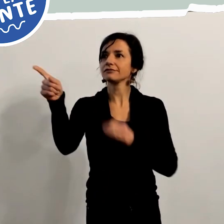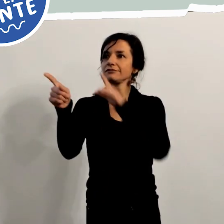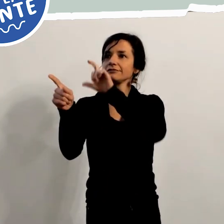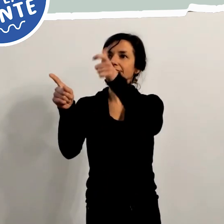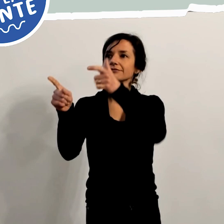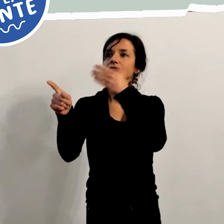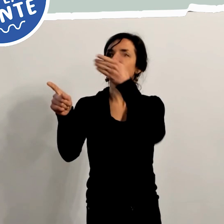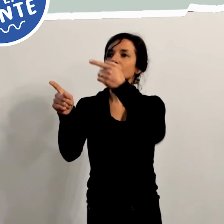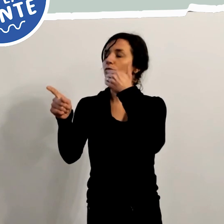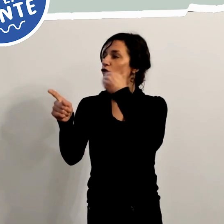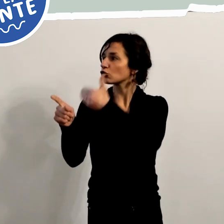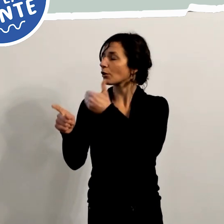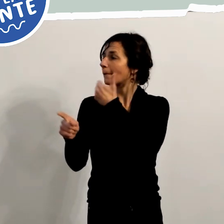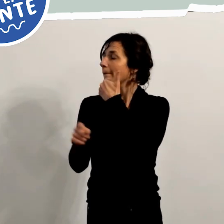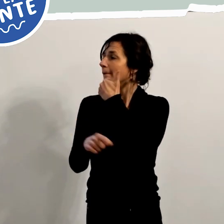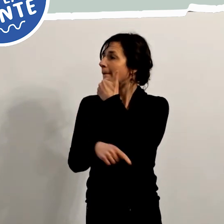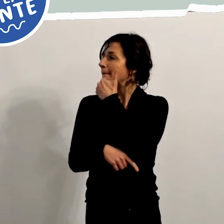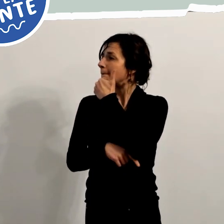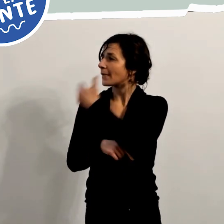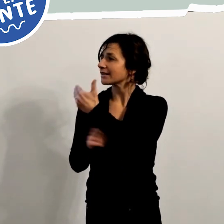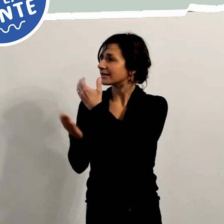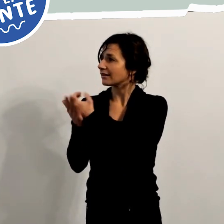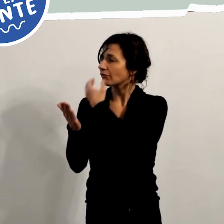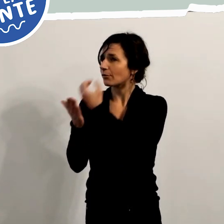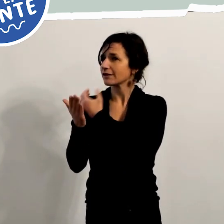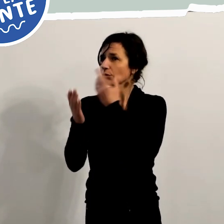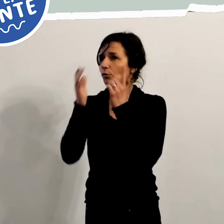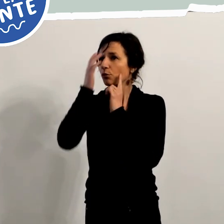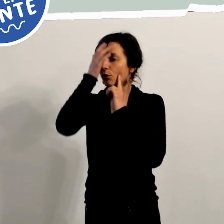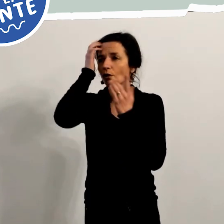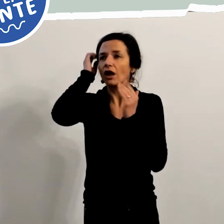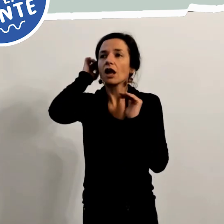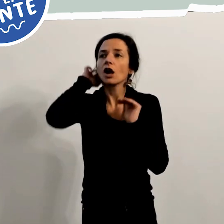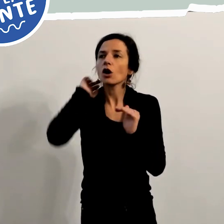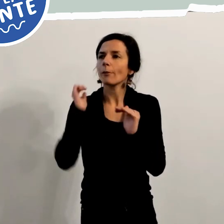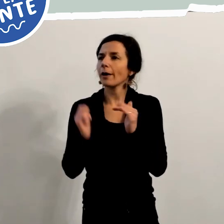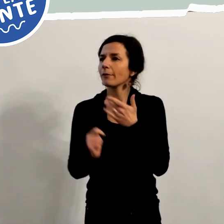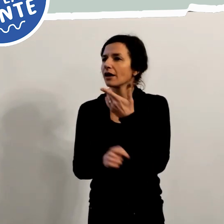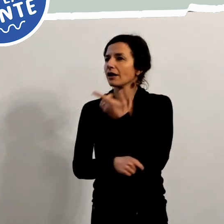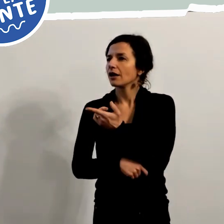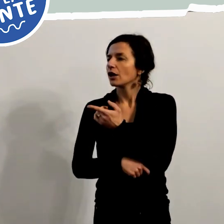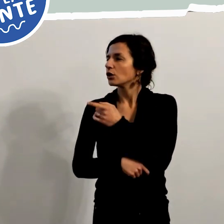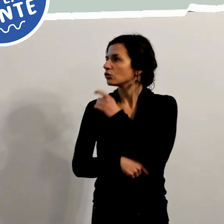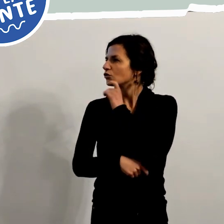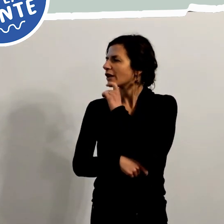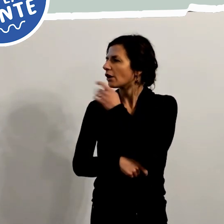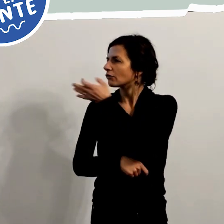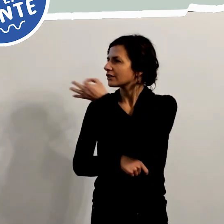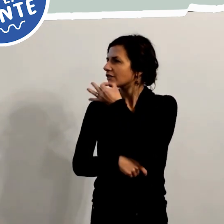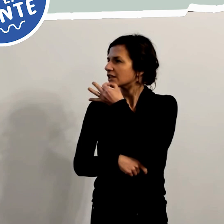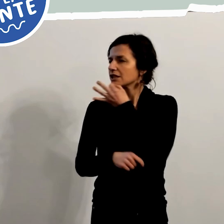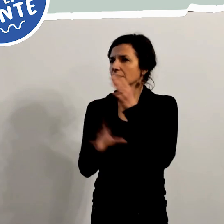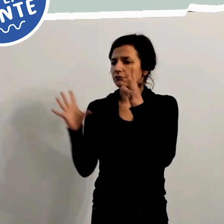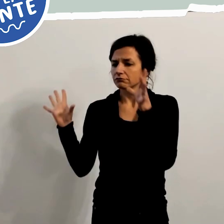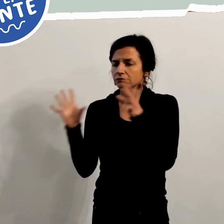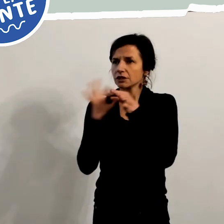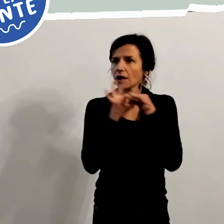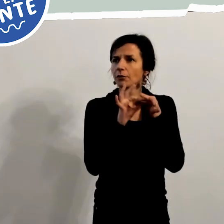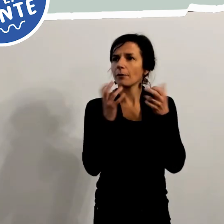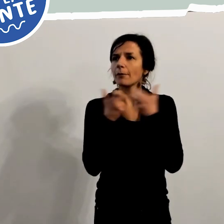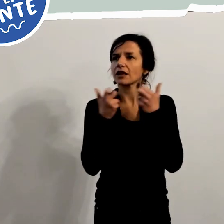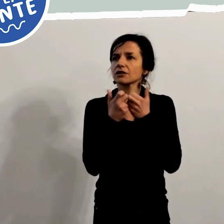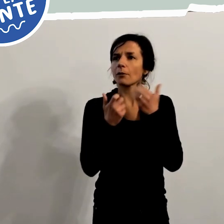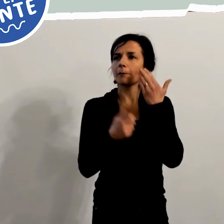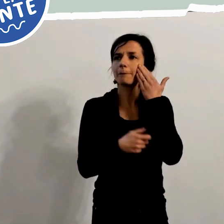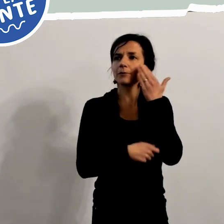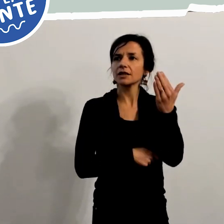Bonjour, et merci pour vos exposés. Mais du coup, j'ai un petit doute quand même, parce que vous dites faire le lien. Mais faire le lien, à la fin, vous montrez la conclusion. Un homme qui